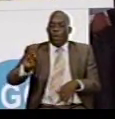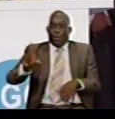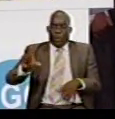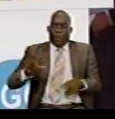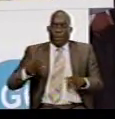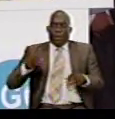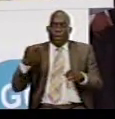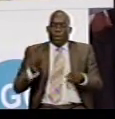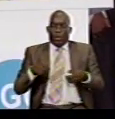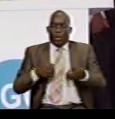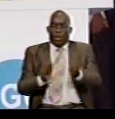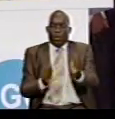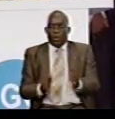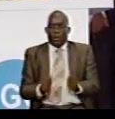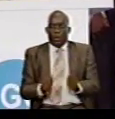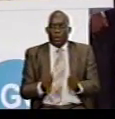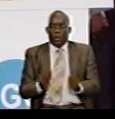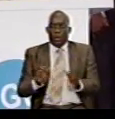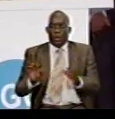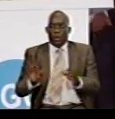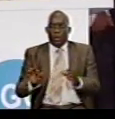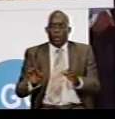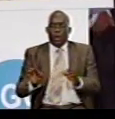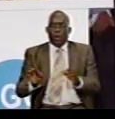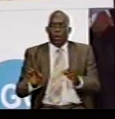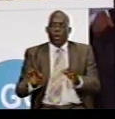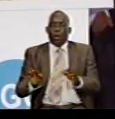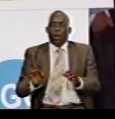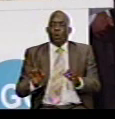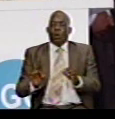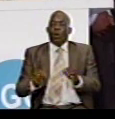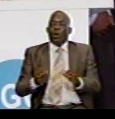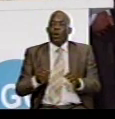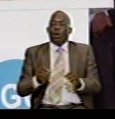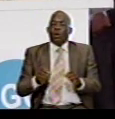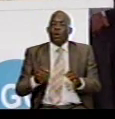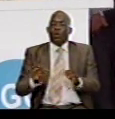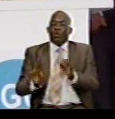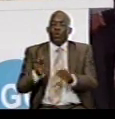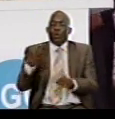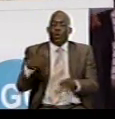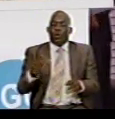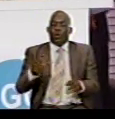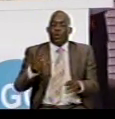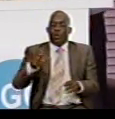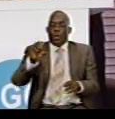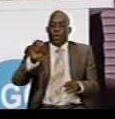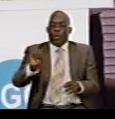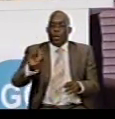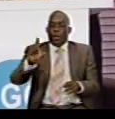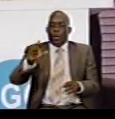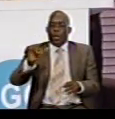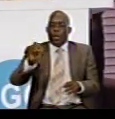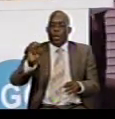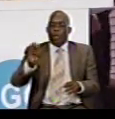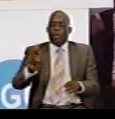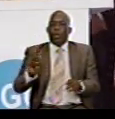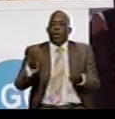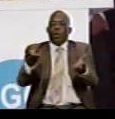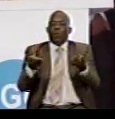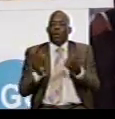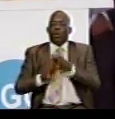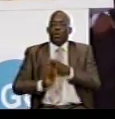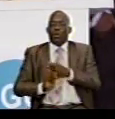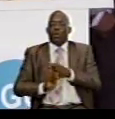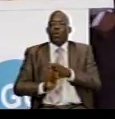vie à Christ, spirit of Eliman came and deviated the person. L'esprit d'Eliman vint pour dévier la personne. Any spirit of